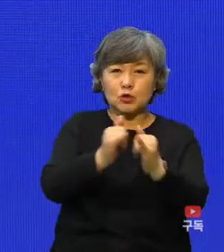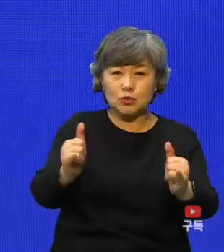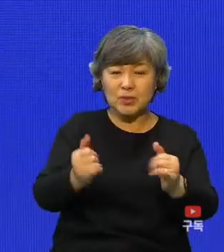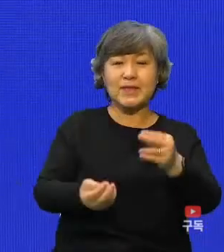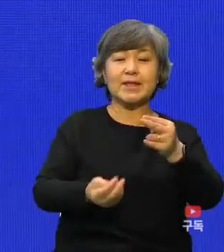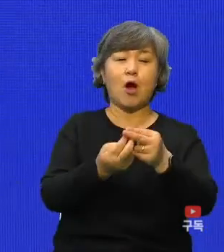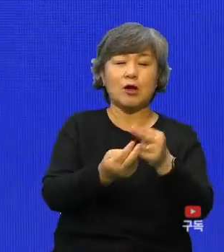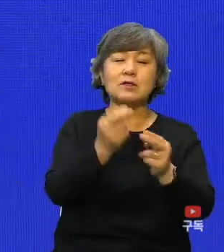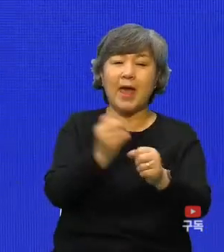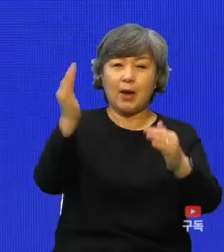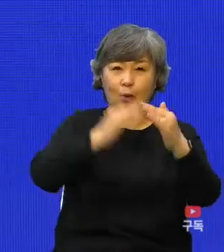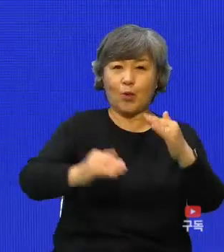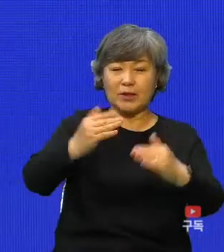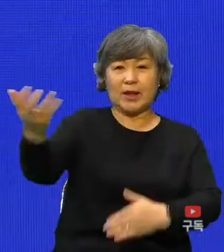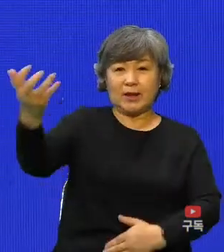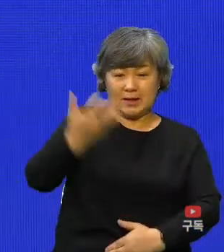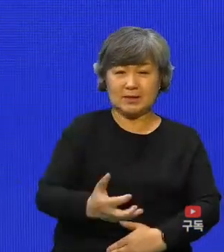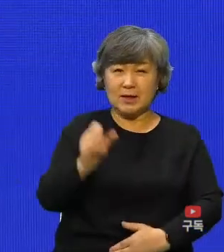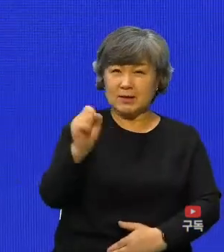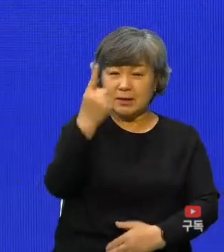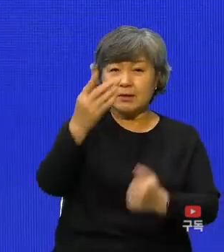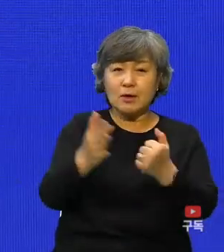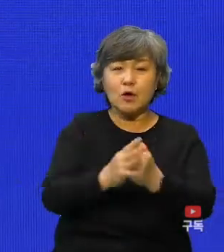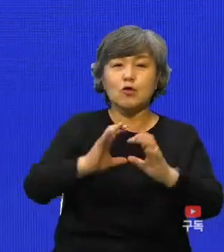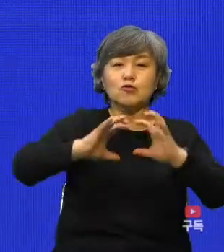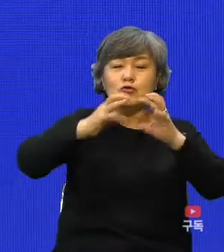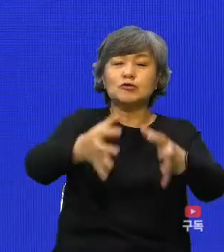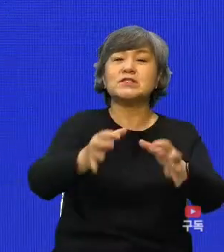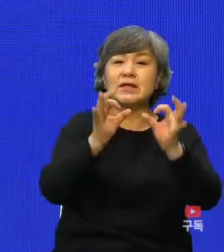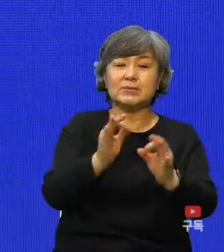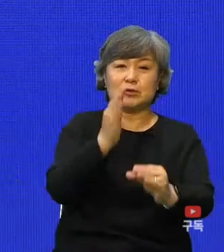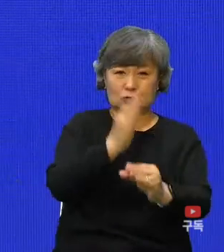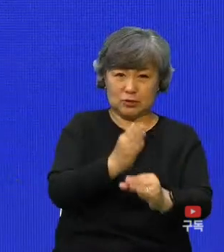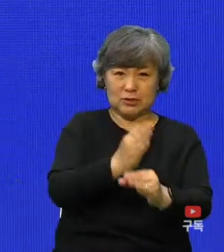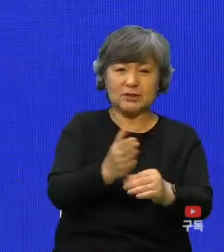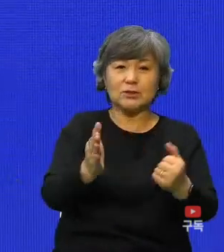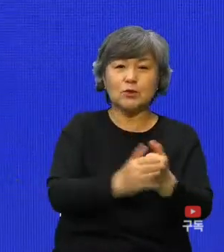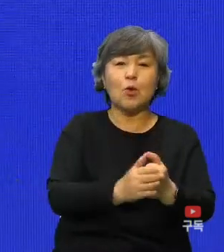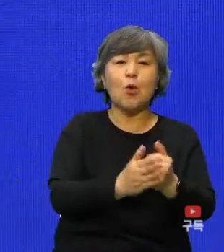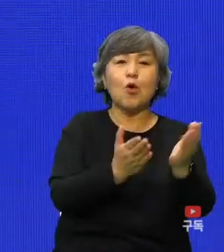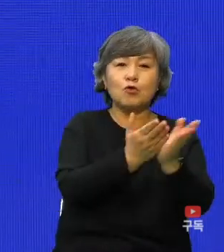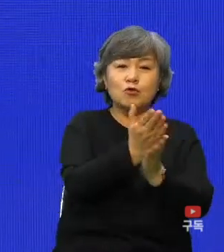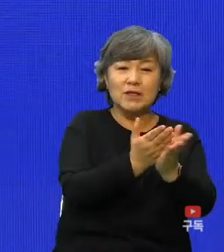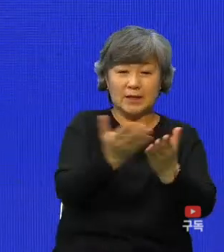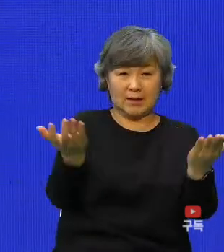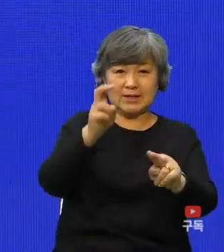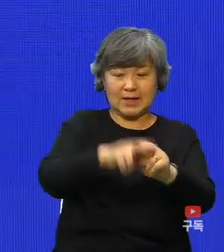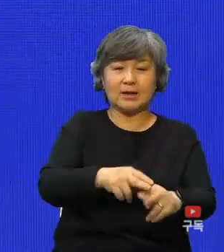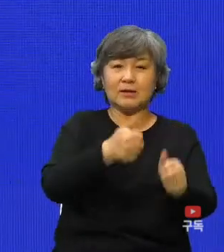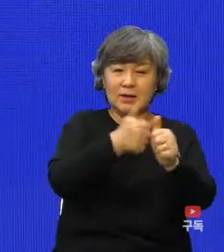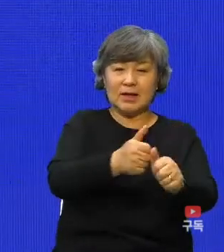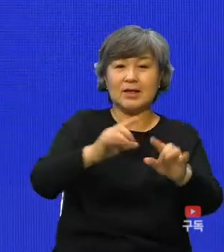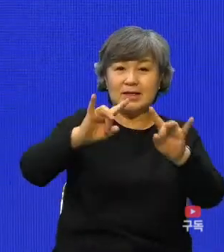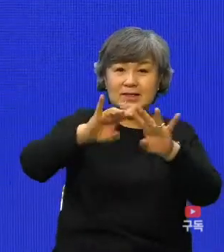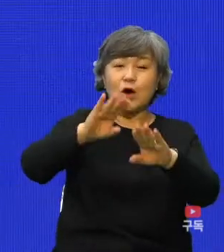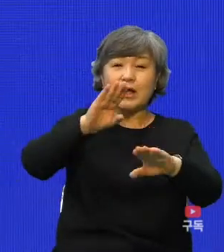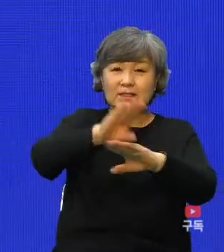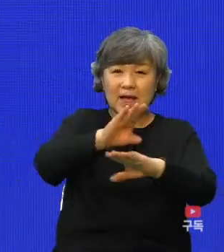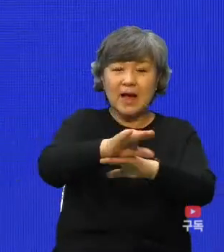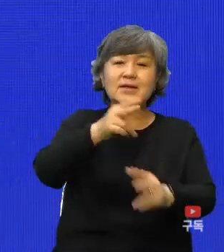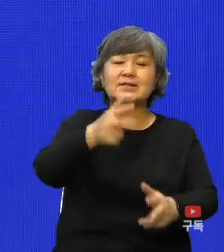국민연금의 공단의 이전을 계기로 국제금융도시와 농생명산업 그리고 군산형 일자리를 통한 전기차 산업의